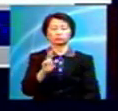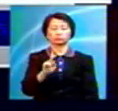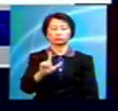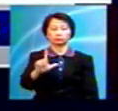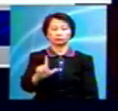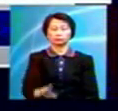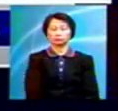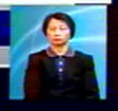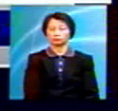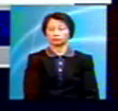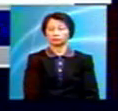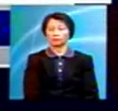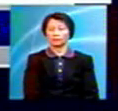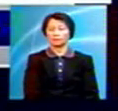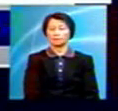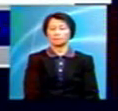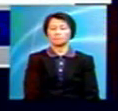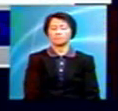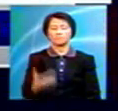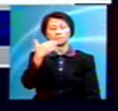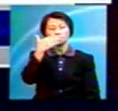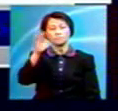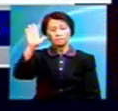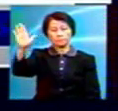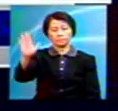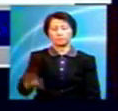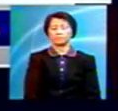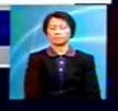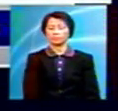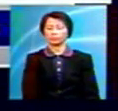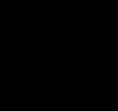Baik, terima kasih Haiwan Toh. Perkembangan terkini dari Amsterdam dan London tadi. Ya. Ya. Baik, kita